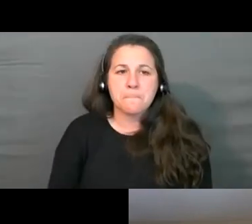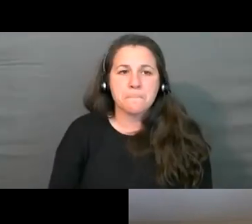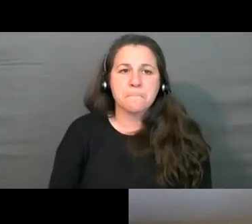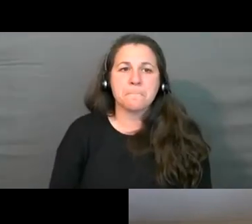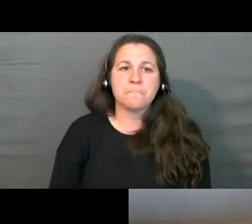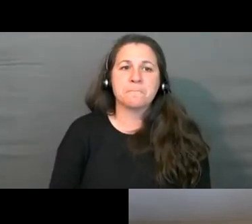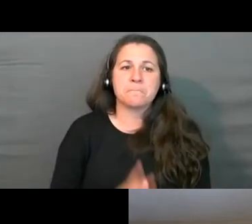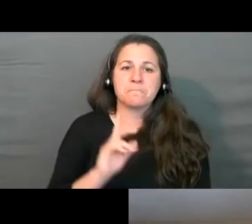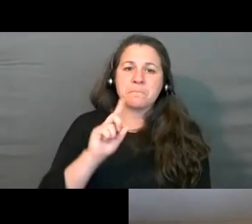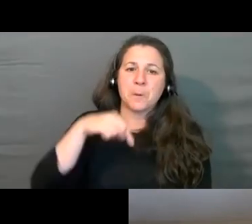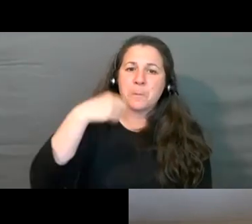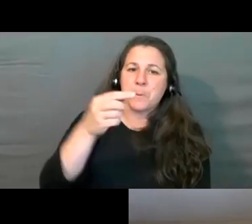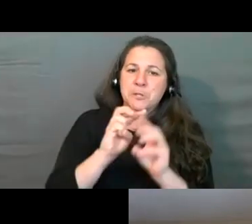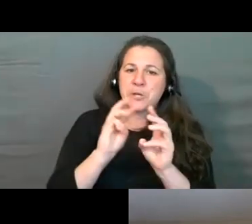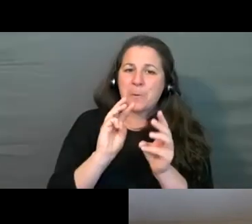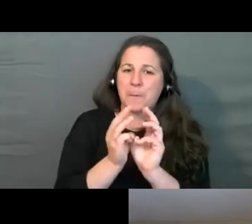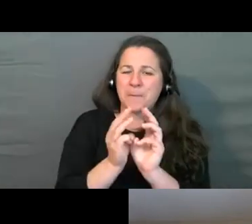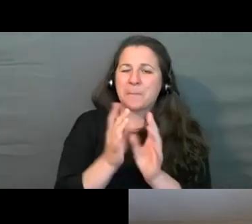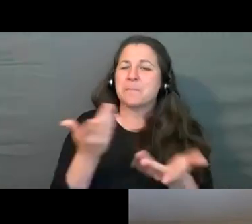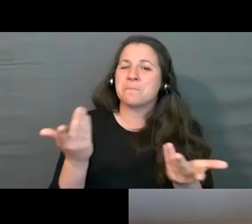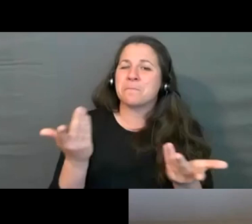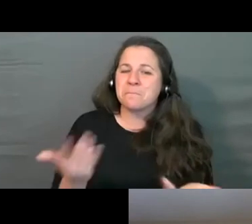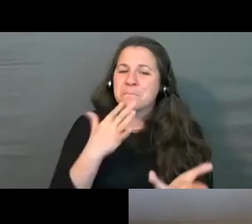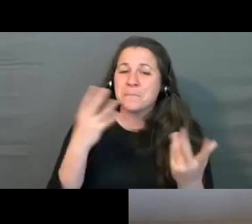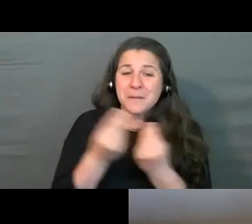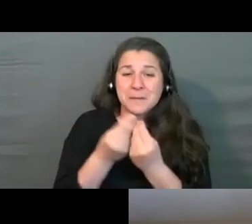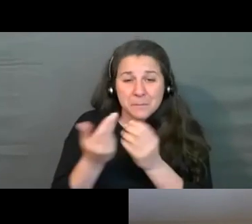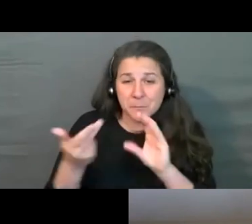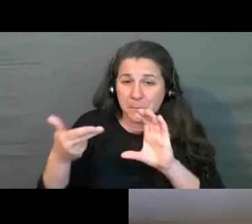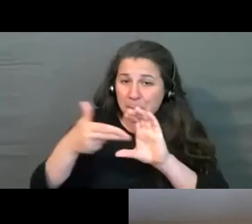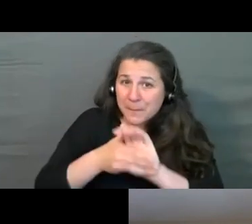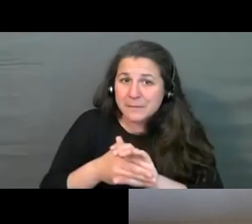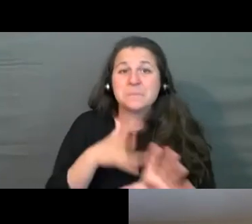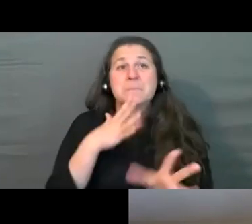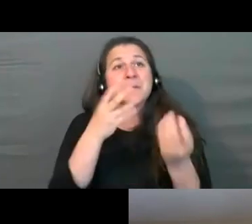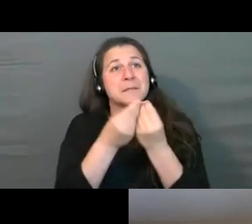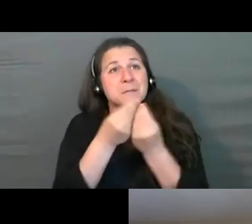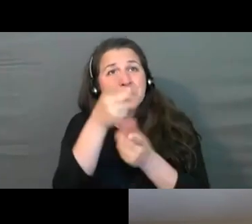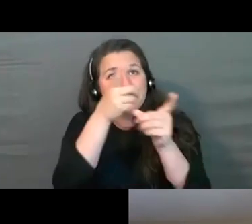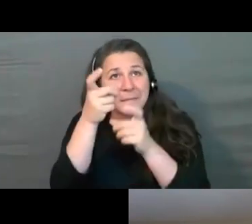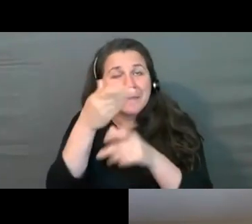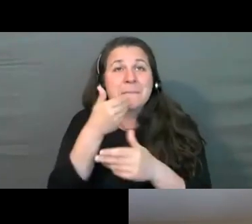ça et puis je vous remercie vraiment à tous de vos interventions